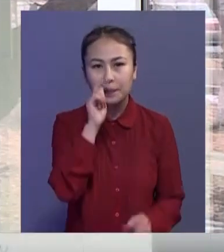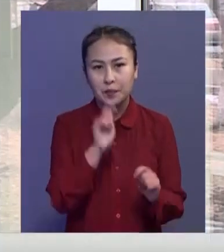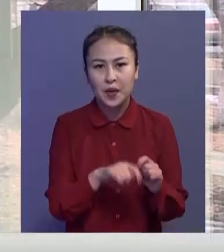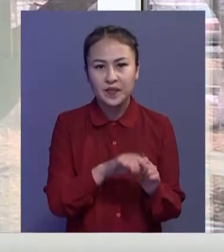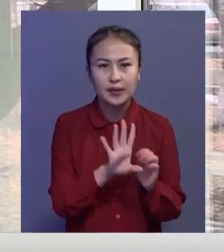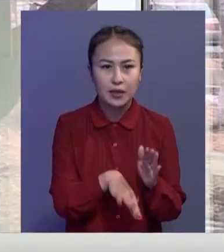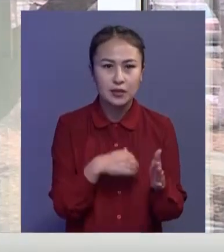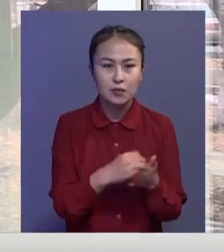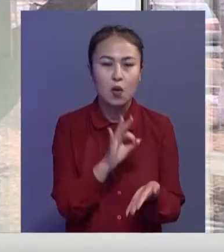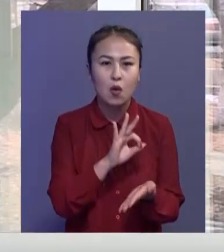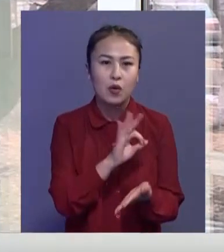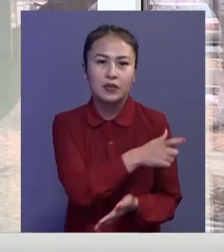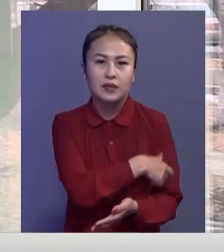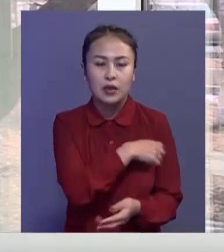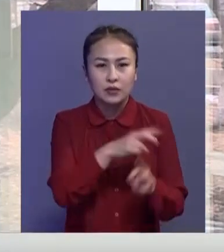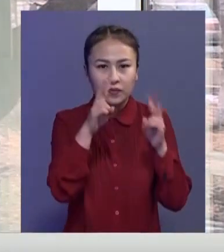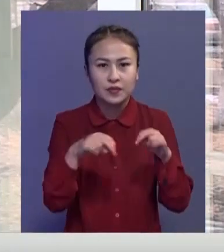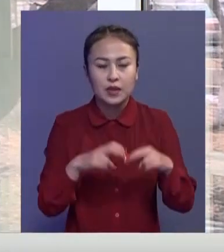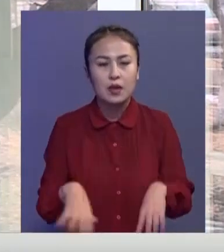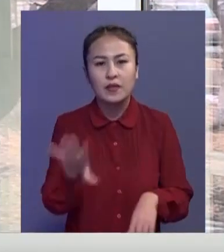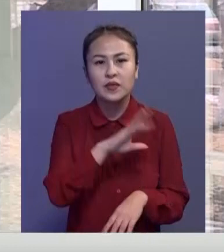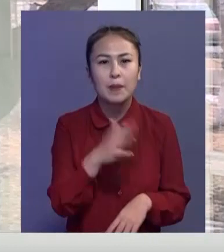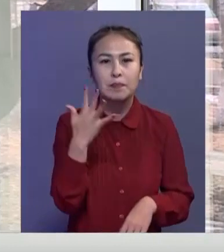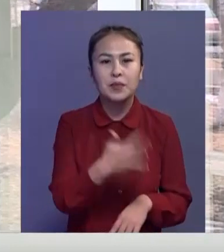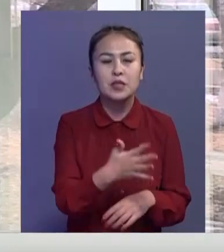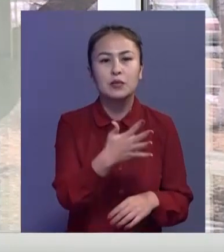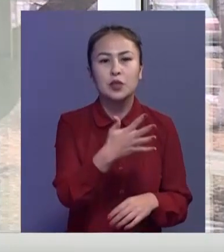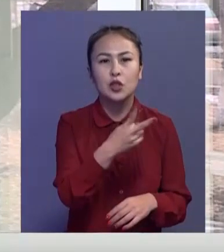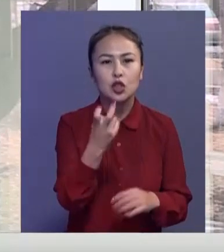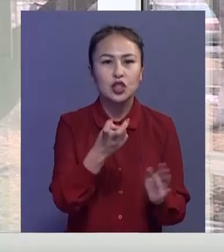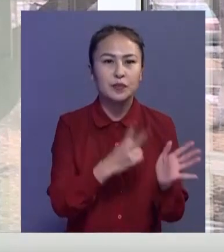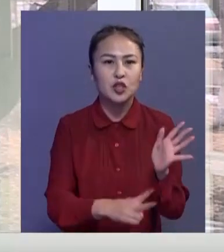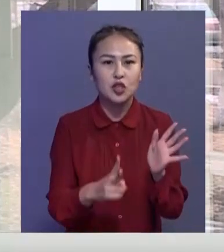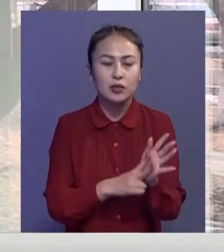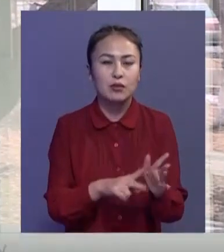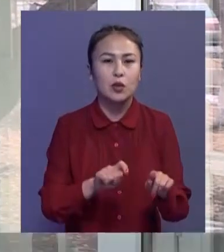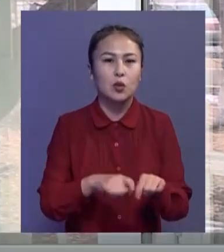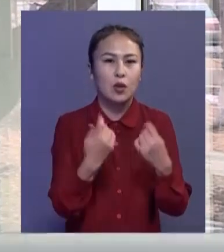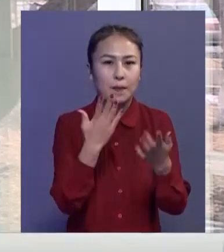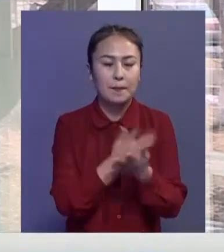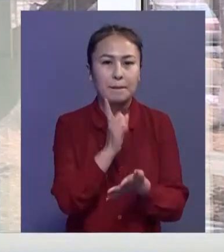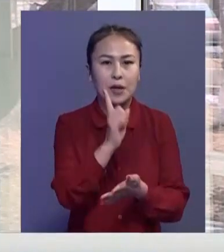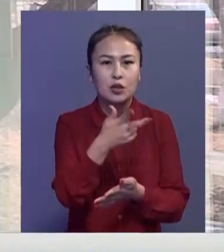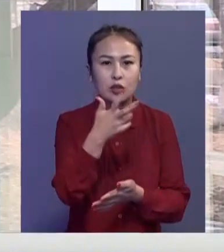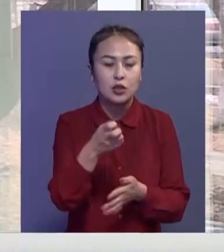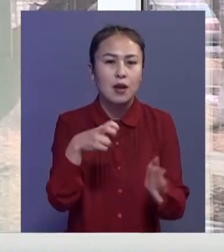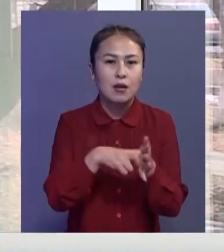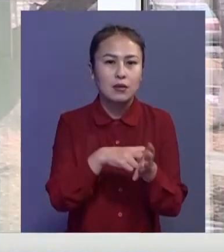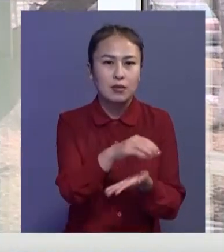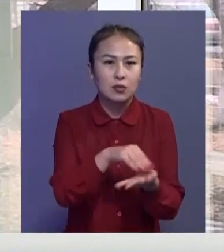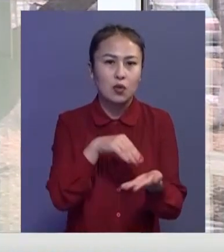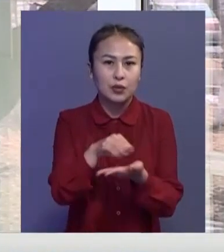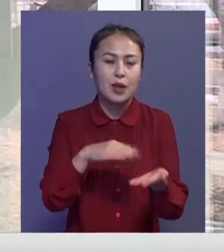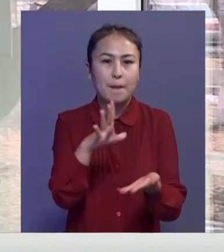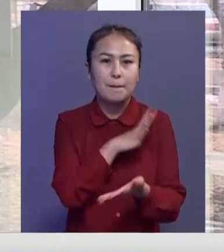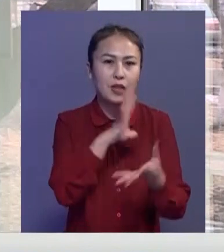дейін санитарлық-эпидемиологиялық талаптарды бұзудың 5277 дерегі тіркелді. 1375 хаттама толтырылды.